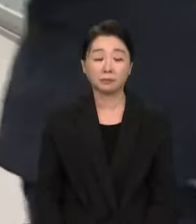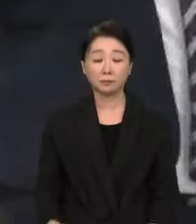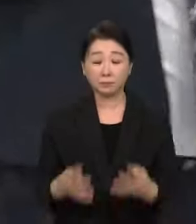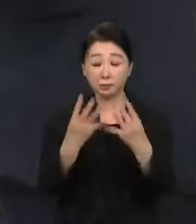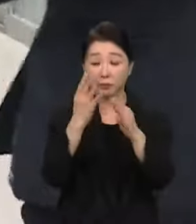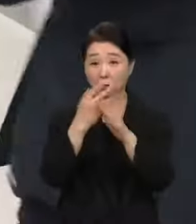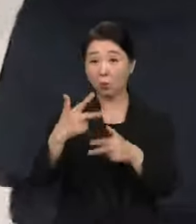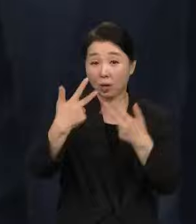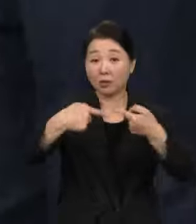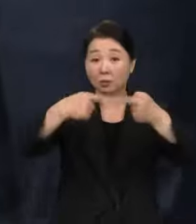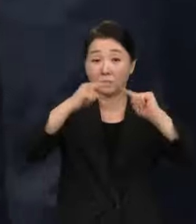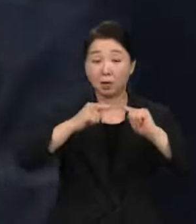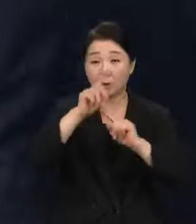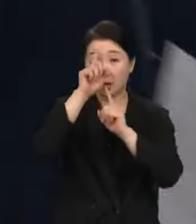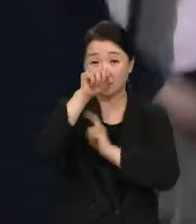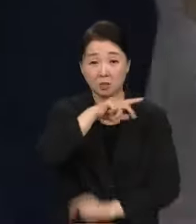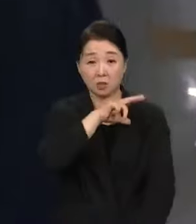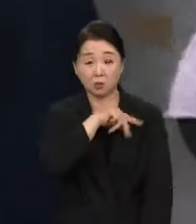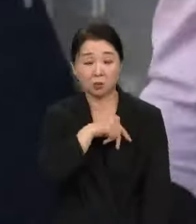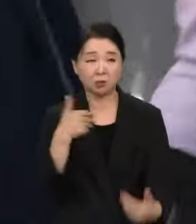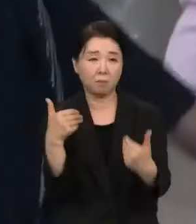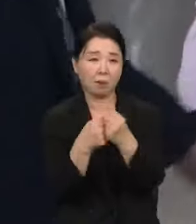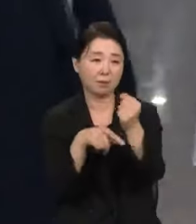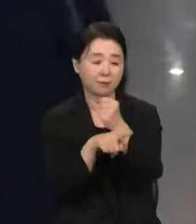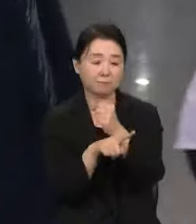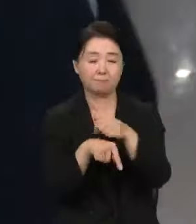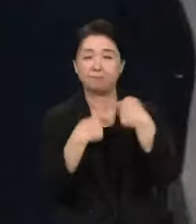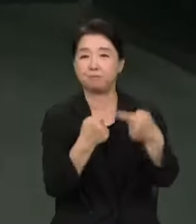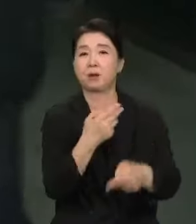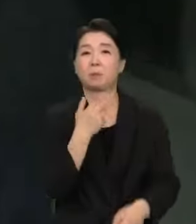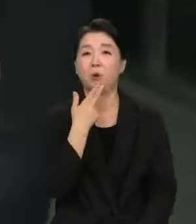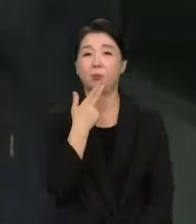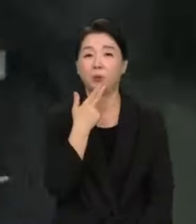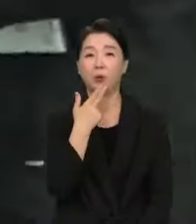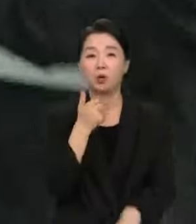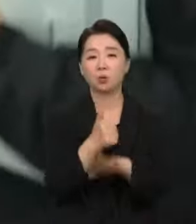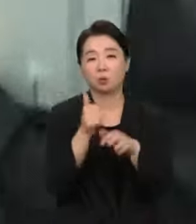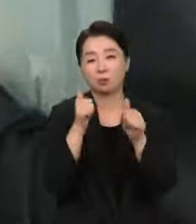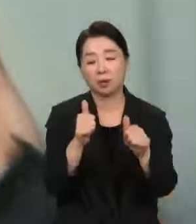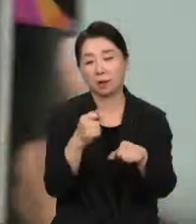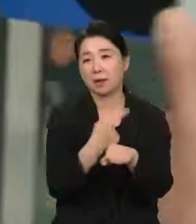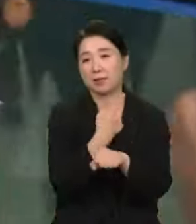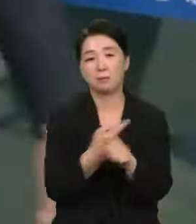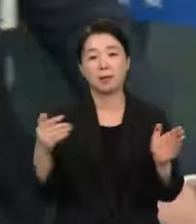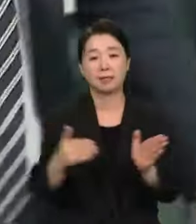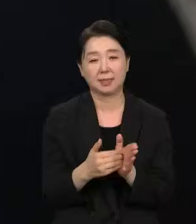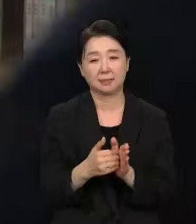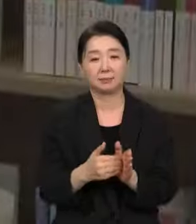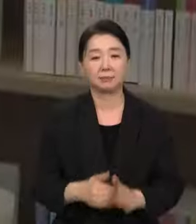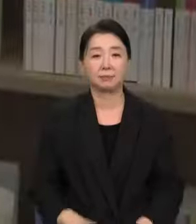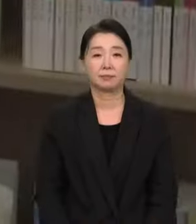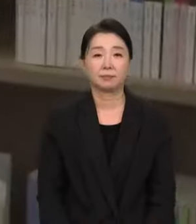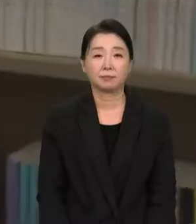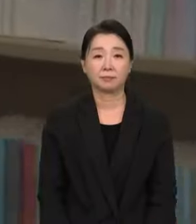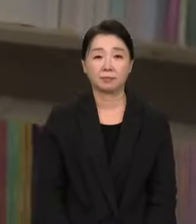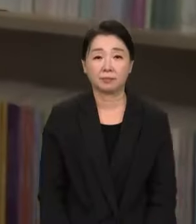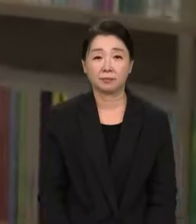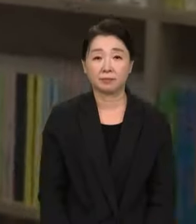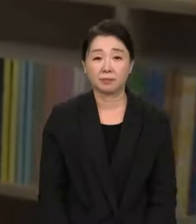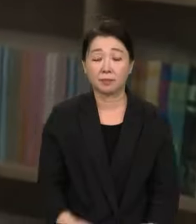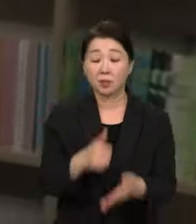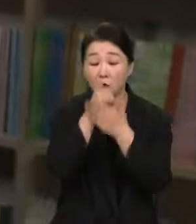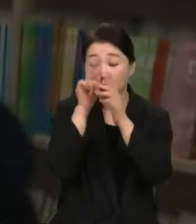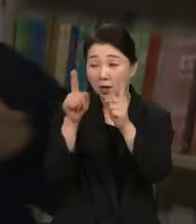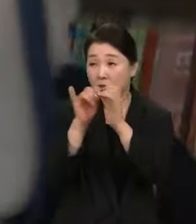화상으로 참여한 이 전 의원도 반대 신문에 응하지 않으면서 재판은 1시간 만에 끝났습니다. 피의자 신분으로